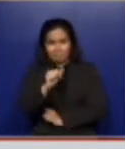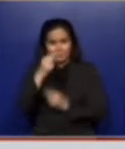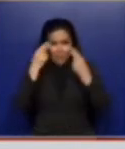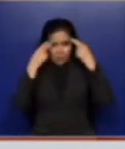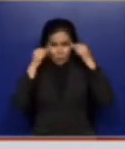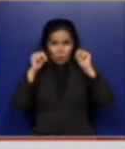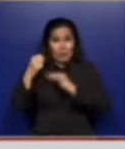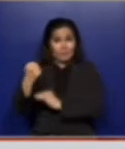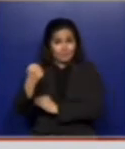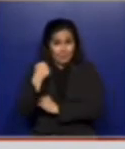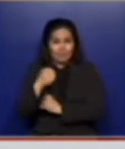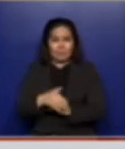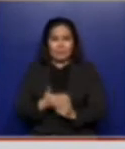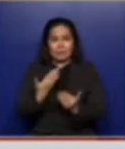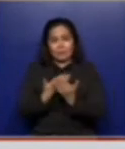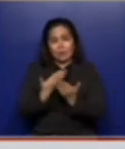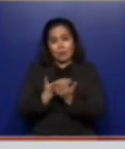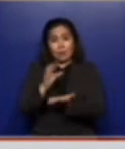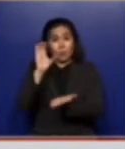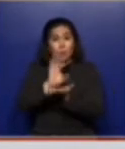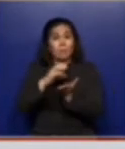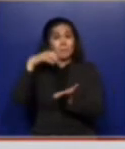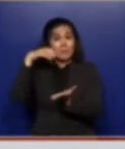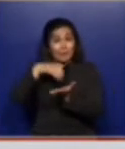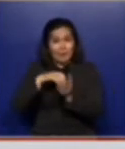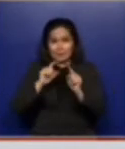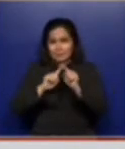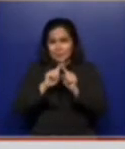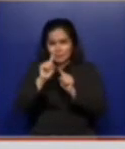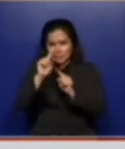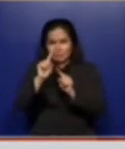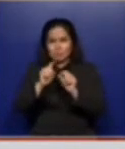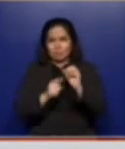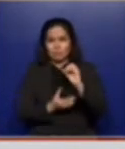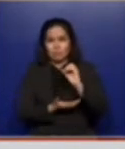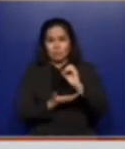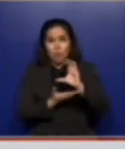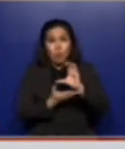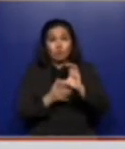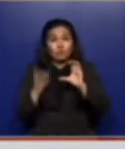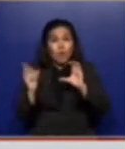ท่านจัดงบประมาณงบกลางเป็นอันดับที่1ครับ